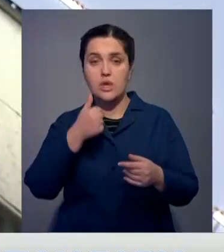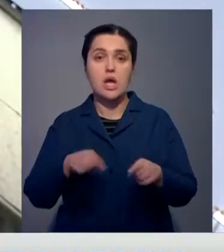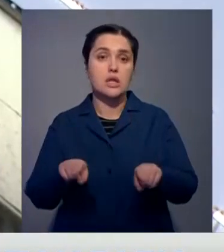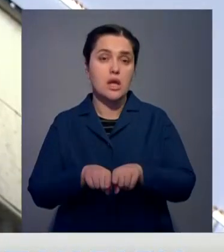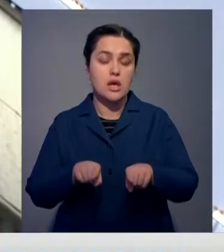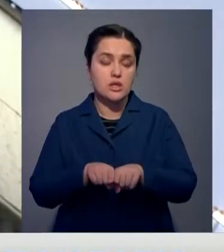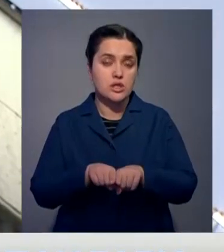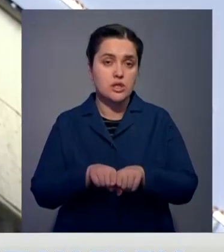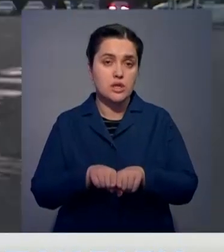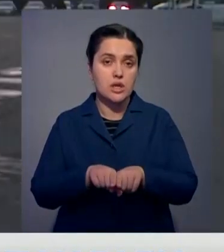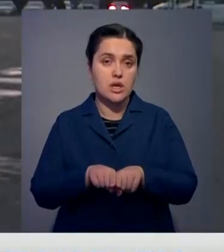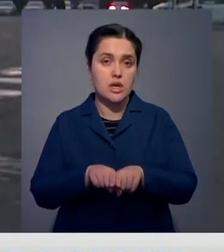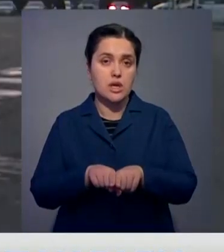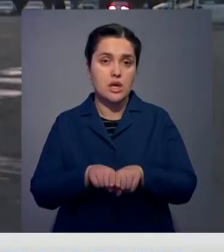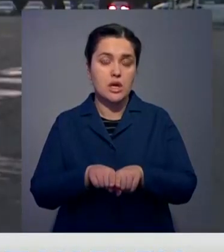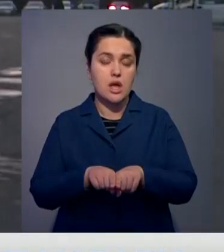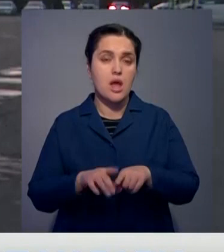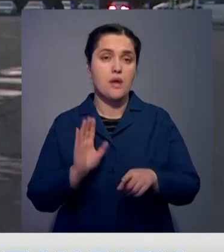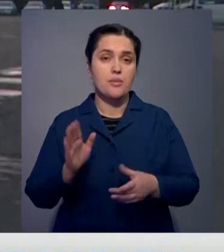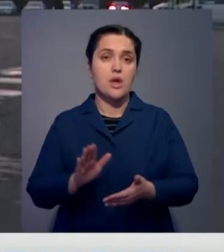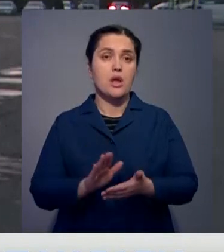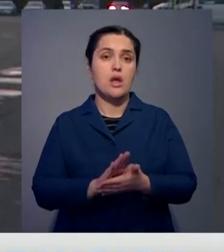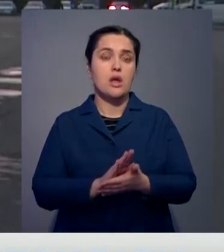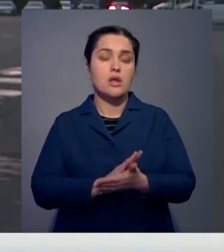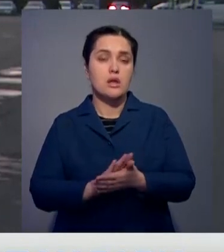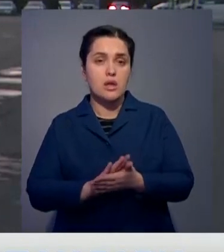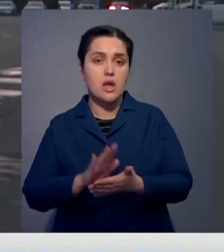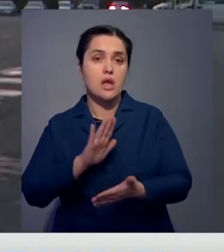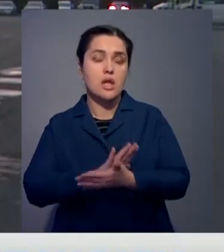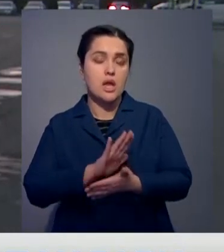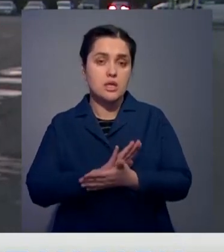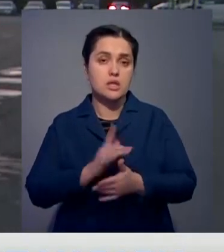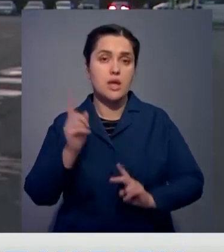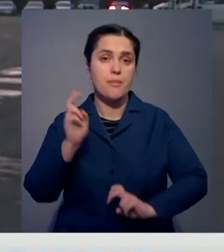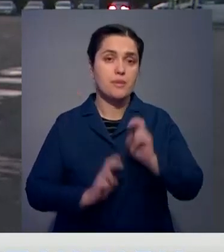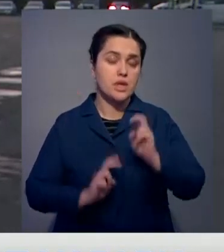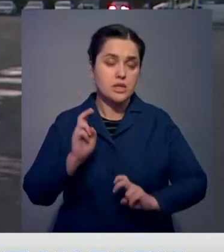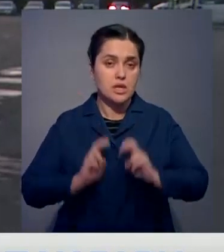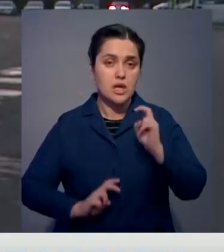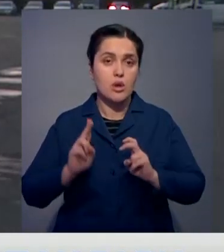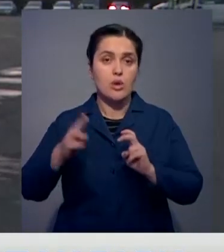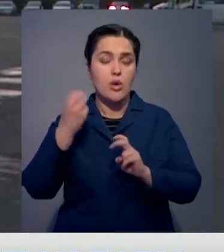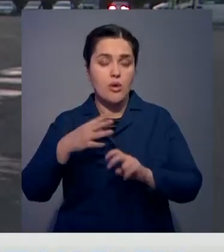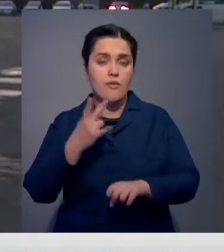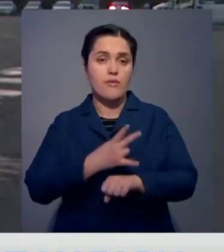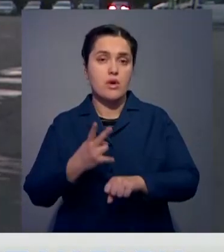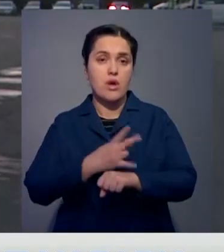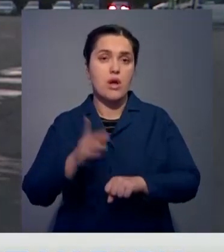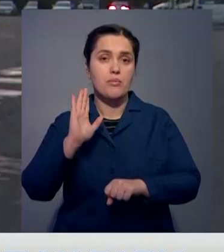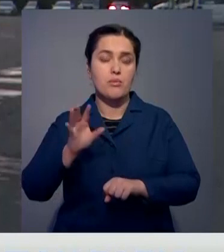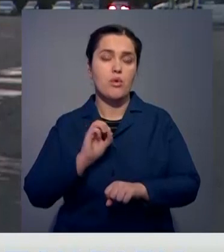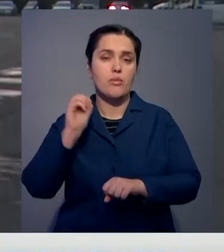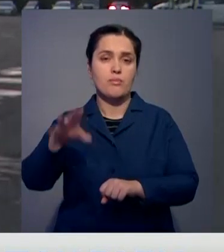вывод особо, так скажем, загрязняющих предприятий, вредных предприятий за пределы города до 2025